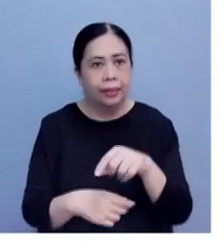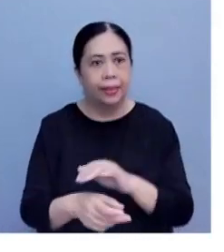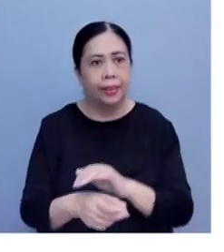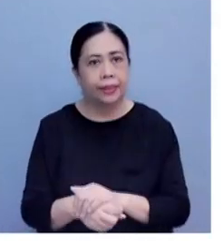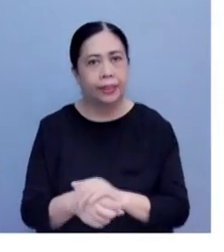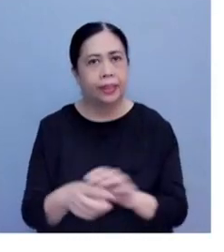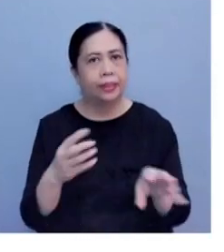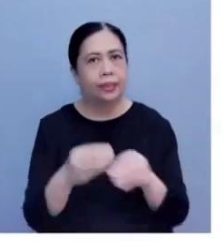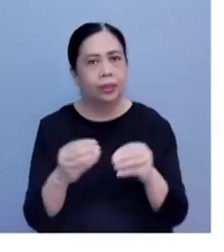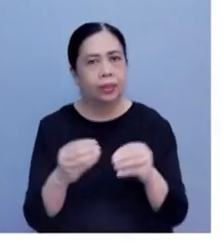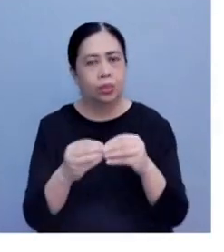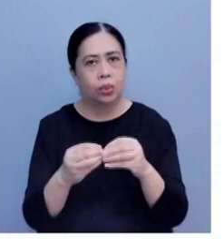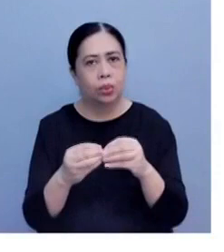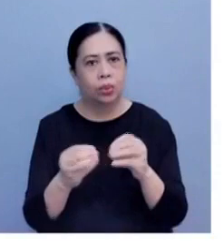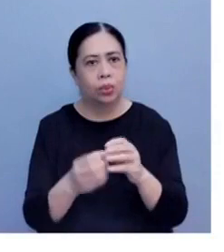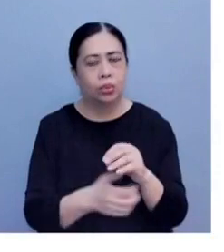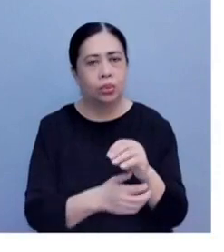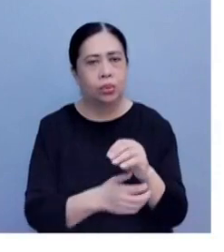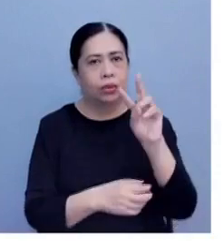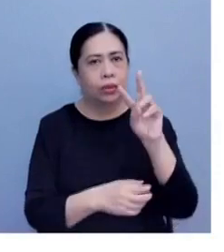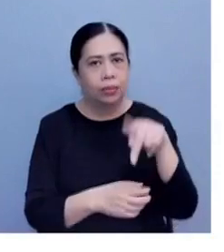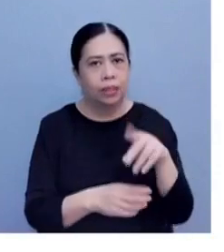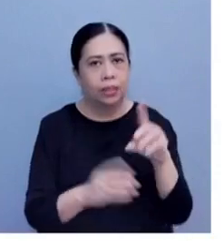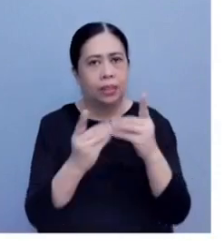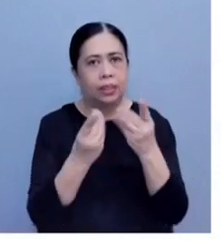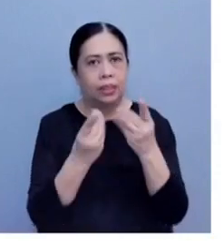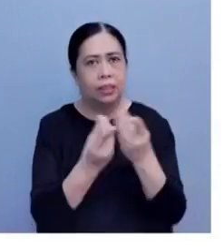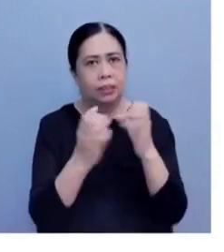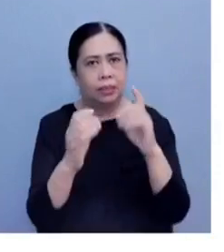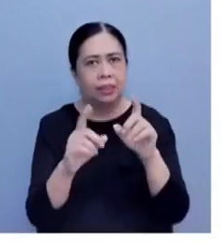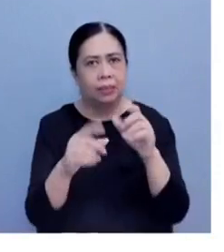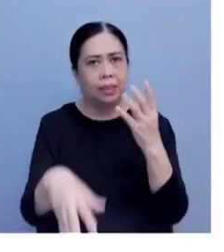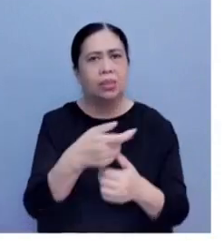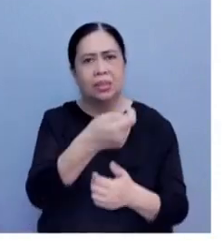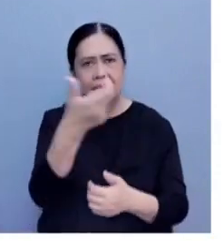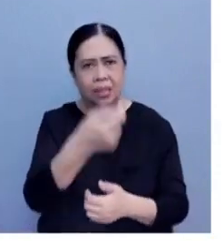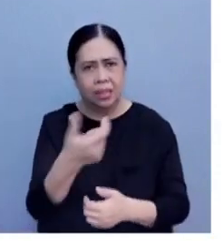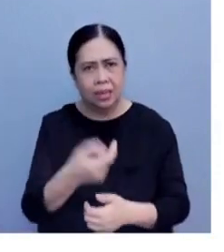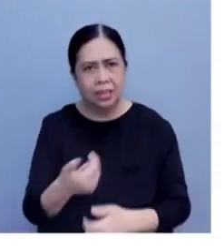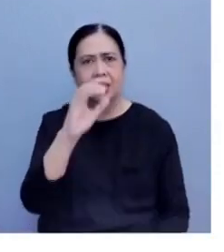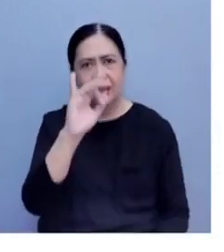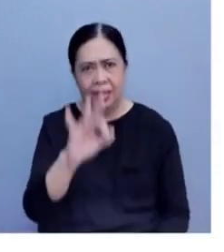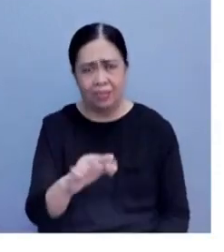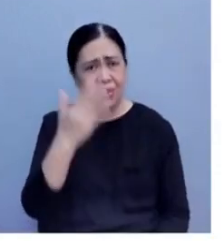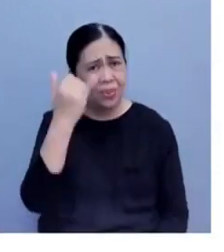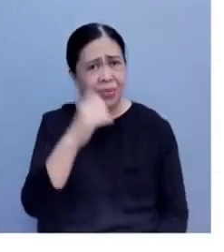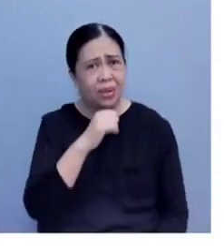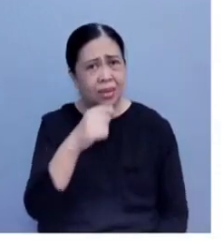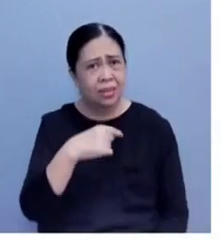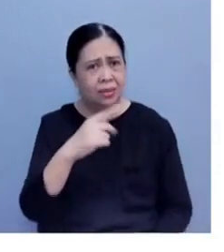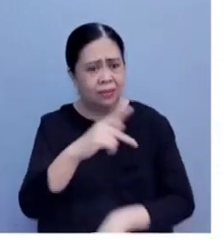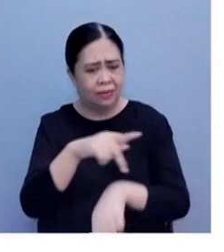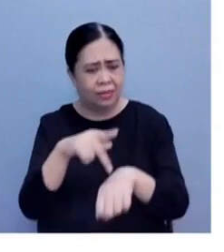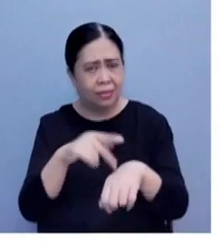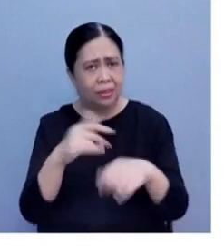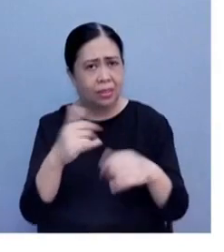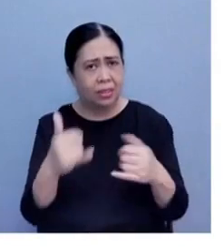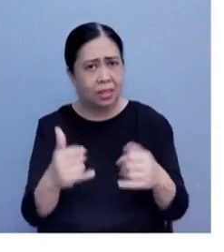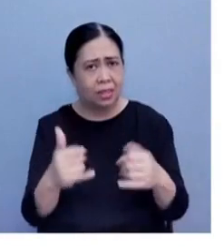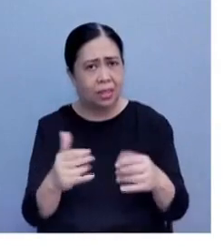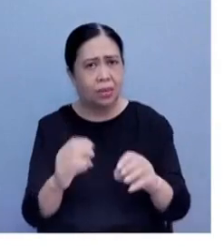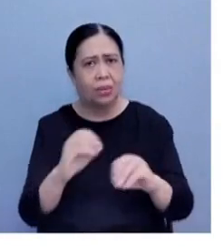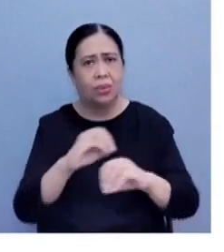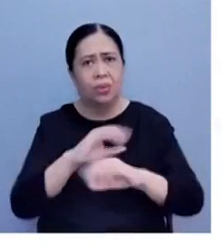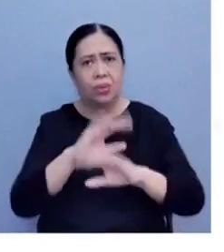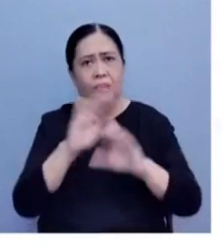OVP at DEMN. Ang iba pa mga agencies, tanggalan na rin ng confidential funds. Since in our country right now, malinaw naman eh ang